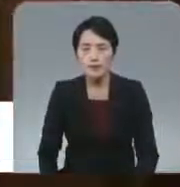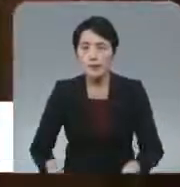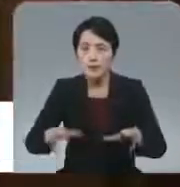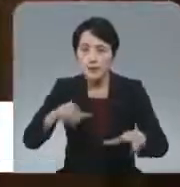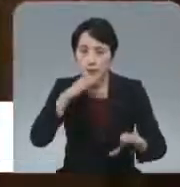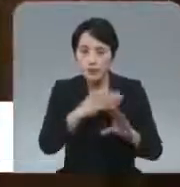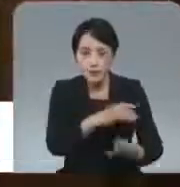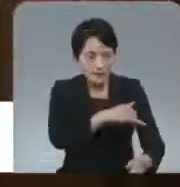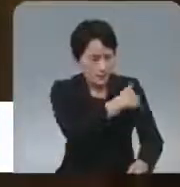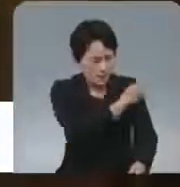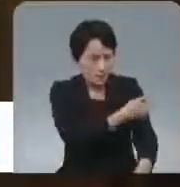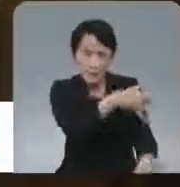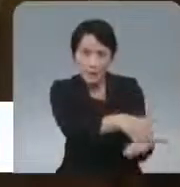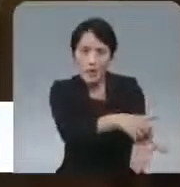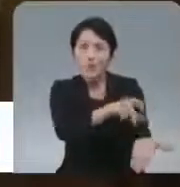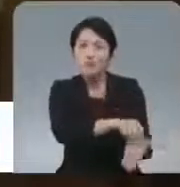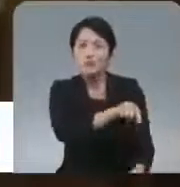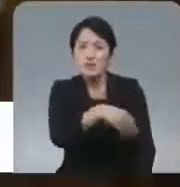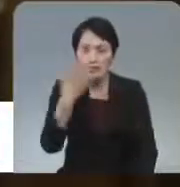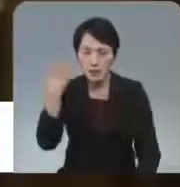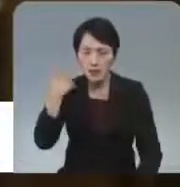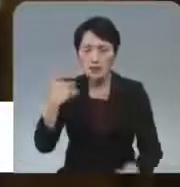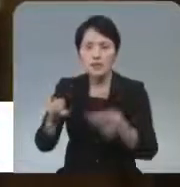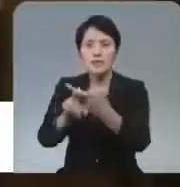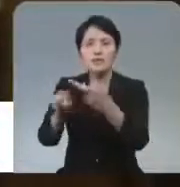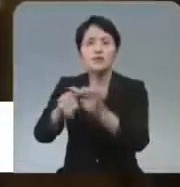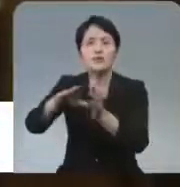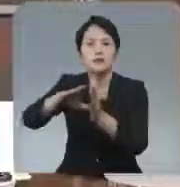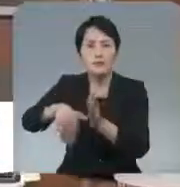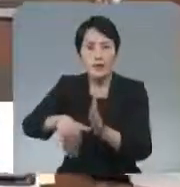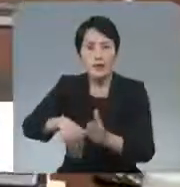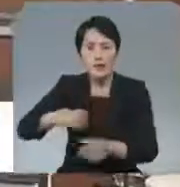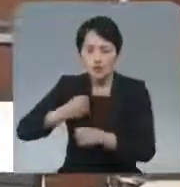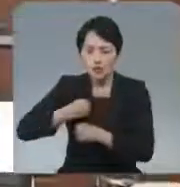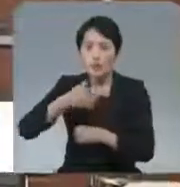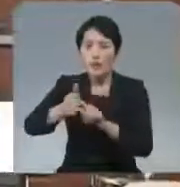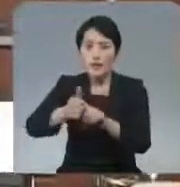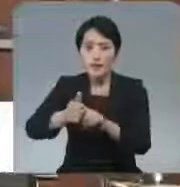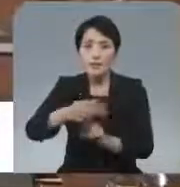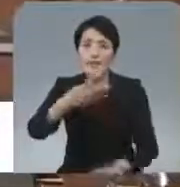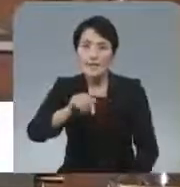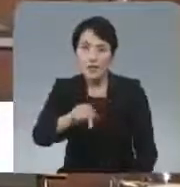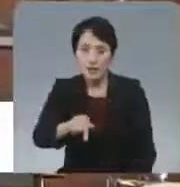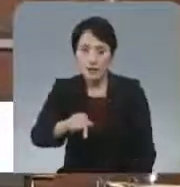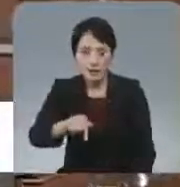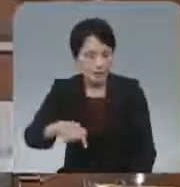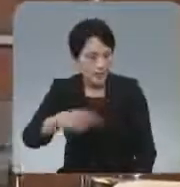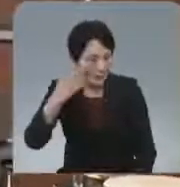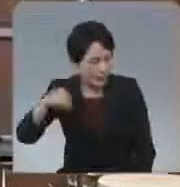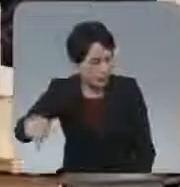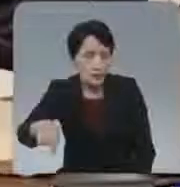Nếu bình những tiếp tục có hành động khiêu khích ừ ừ